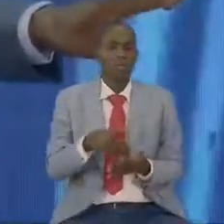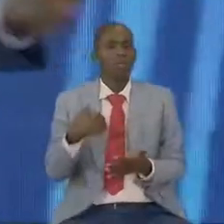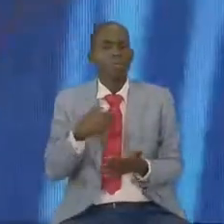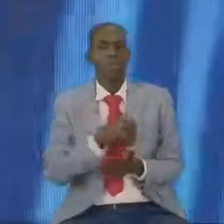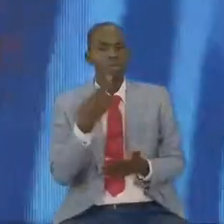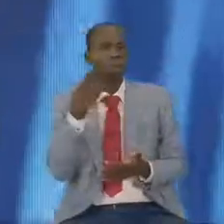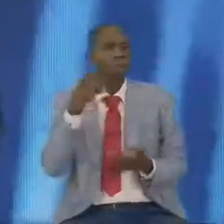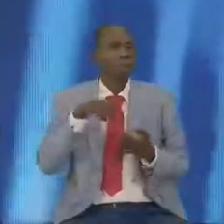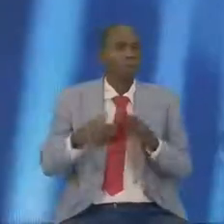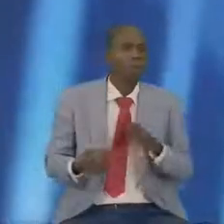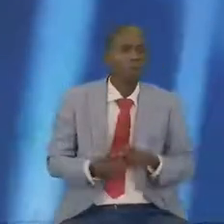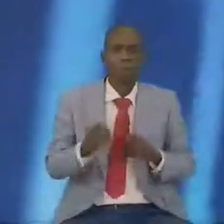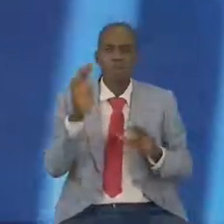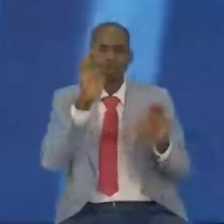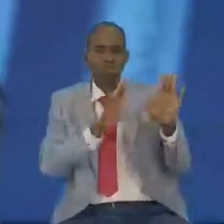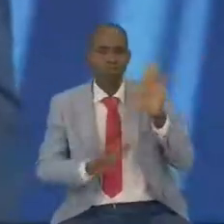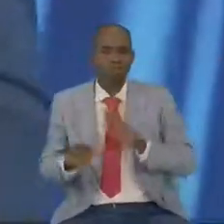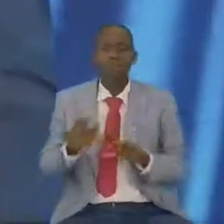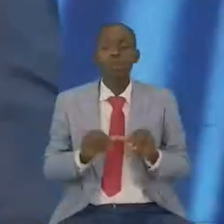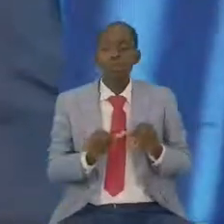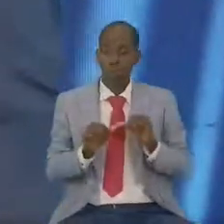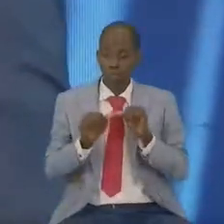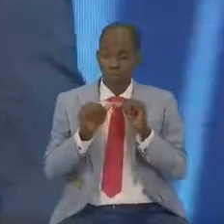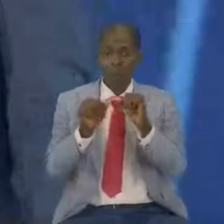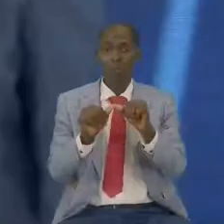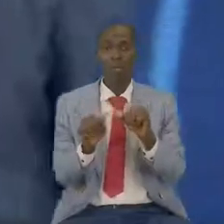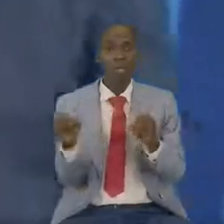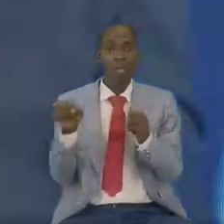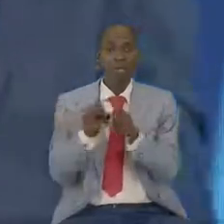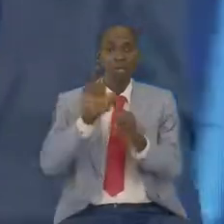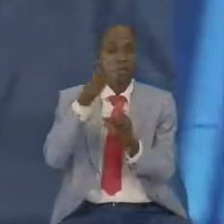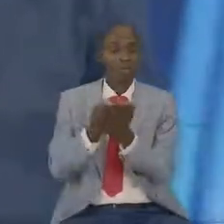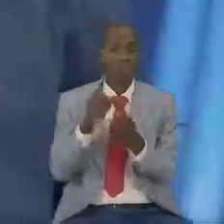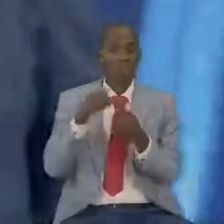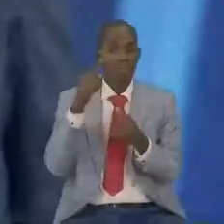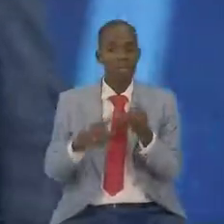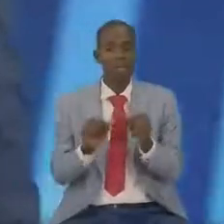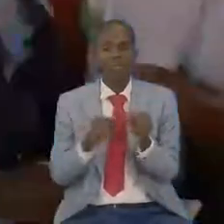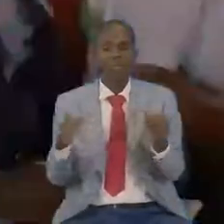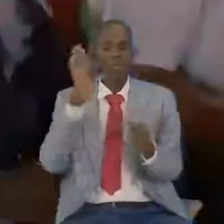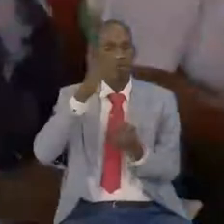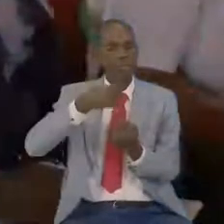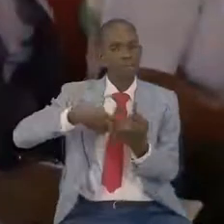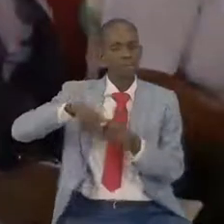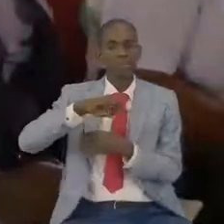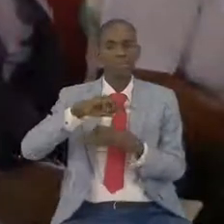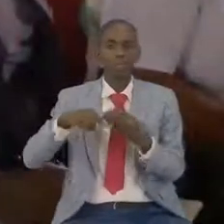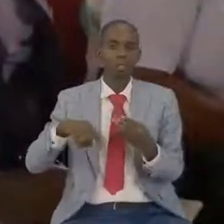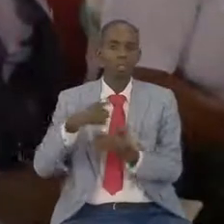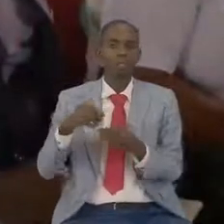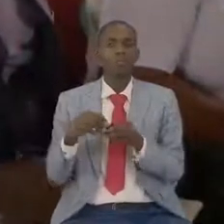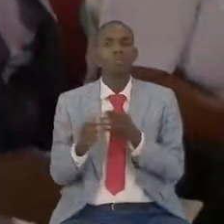quand on voit la mer orageuse, attendez, attendez, quand vous serez à la fin, tout va changer.